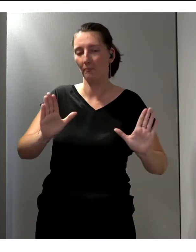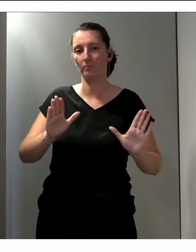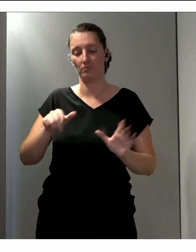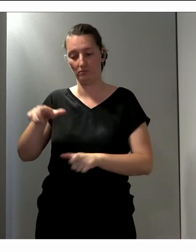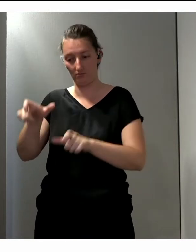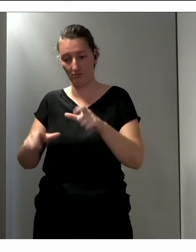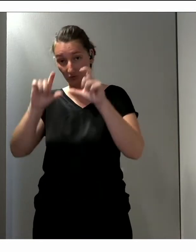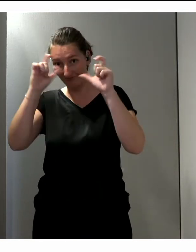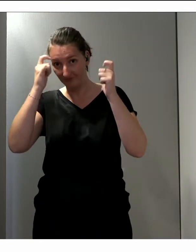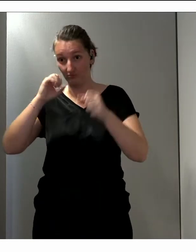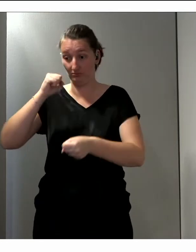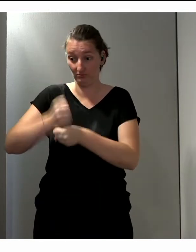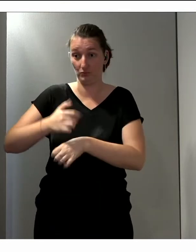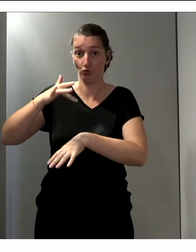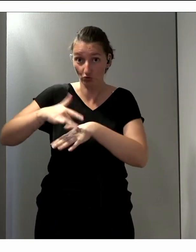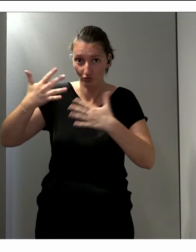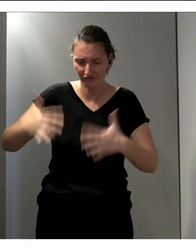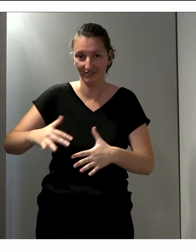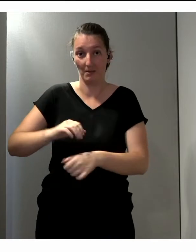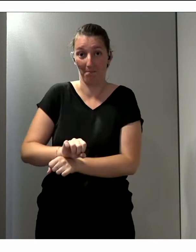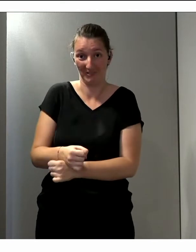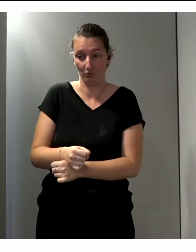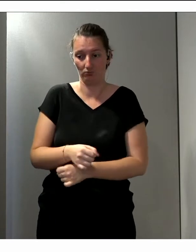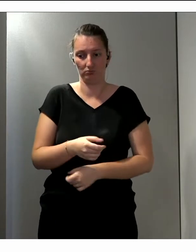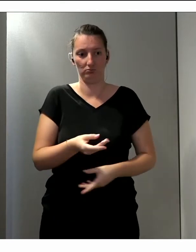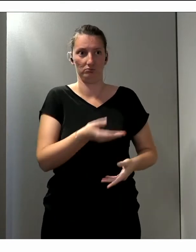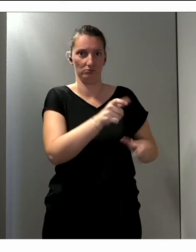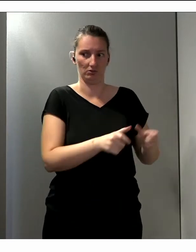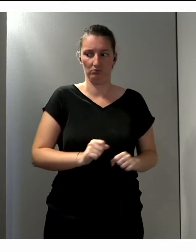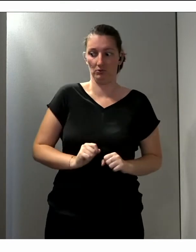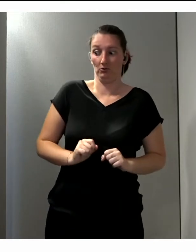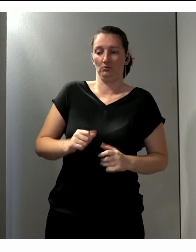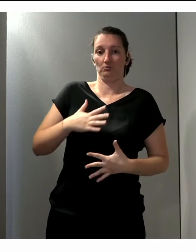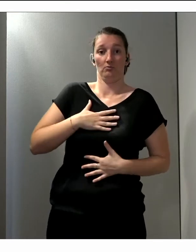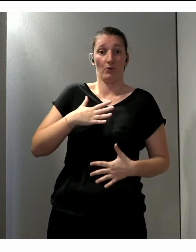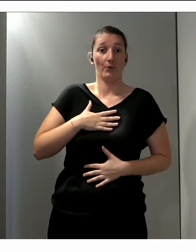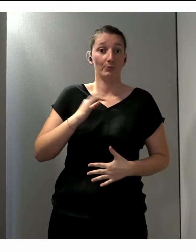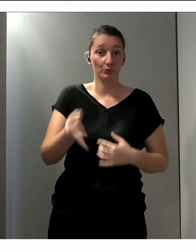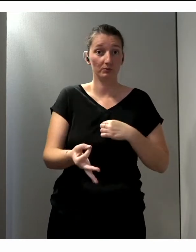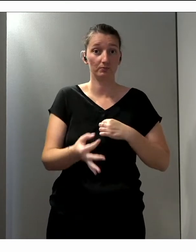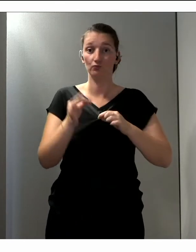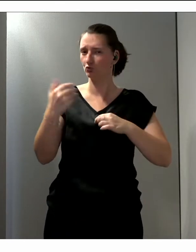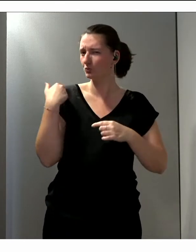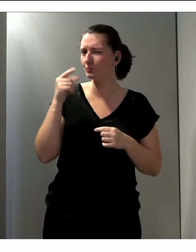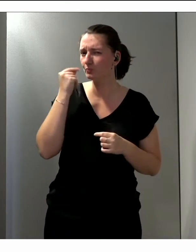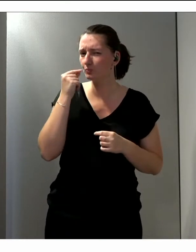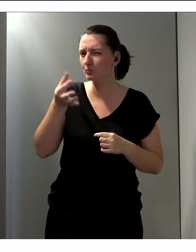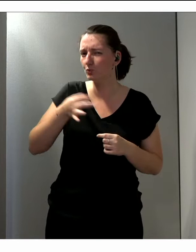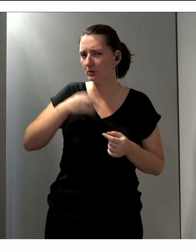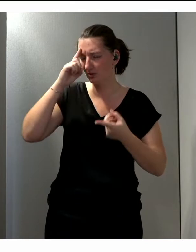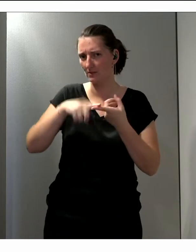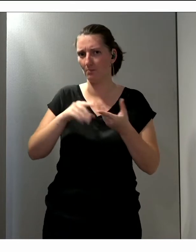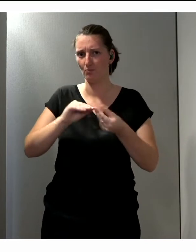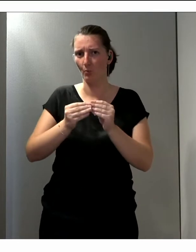longue peine, font extrêmement peur. Donc sur l'ensemble des sujets que vous avez abordés, monsieur, moi je retiens qu'il y a la question de la vétusté du parc immobilier qui est notre sujet et notre